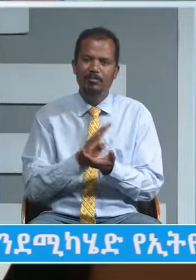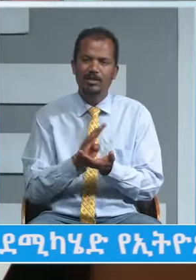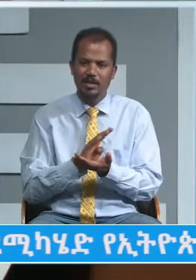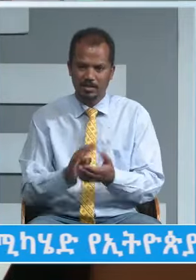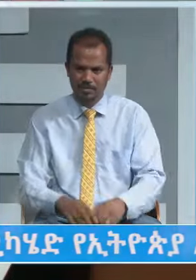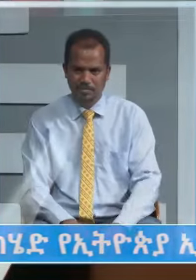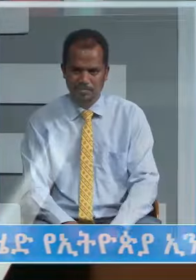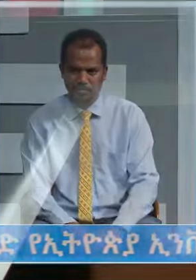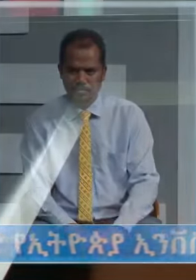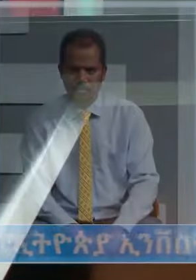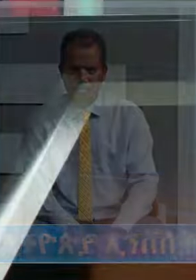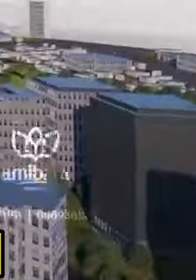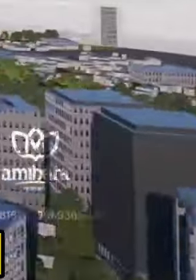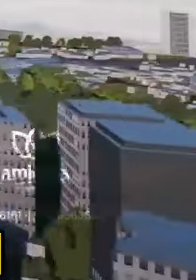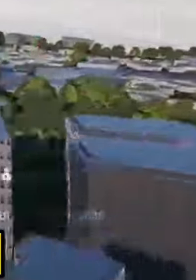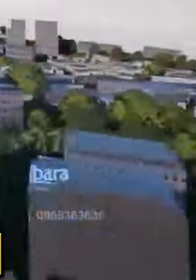ቢዝነስ ዘገባዎቹ።